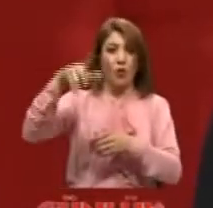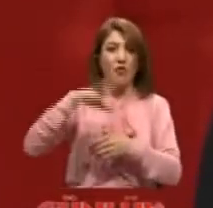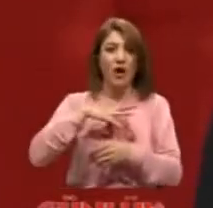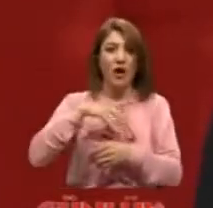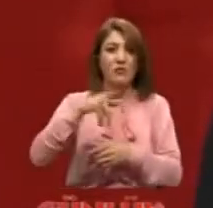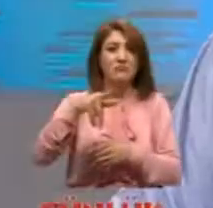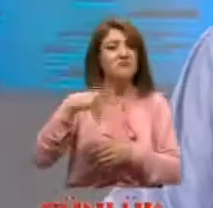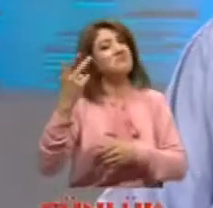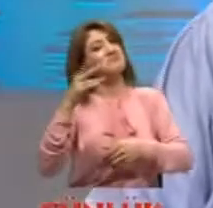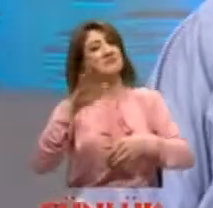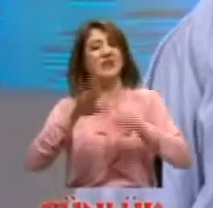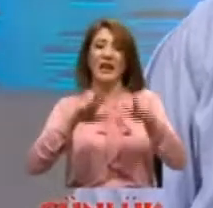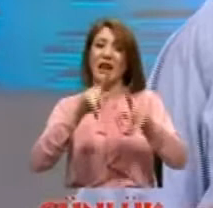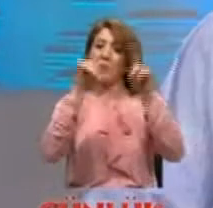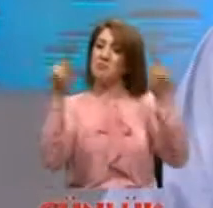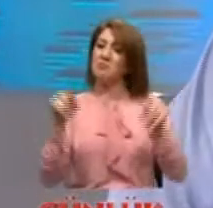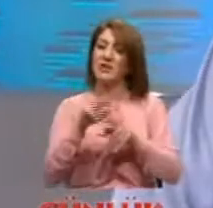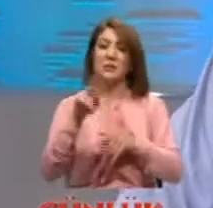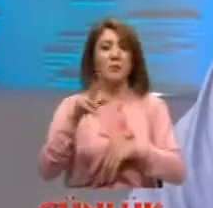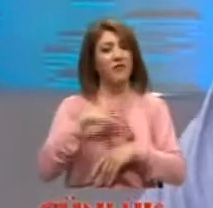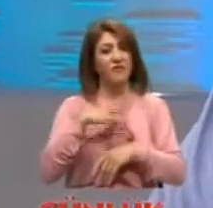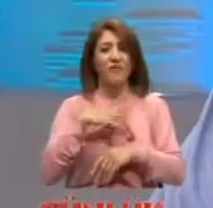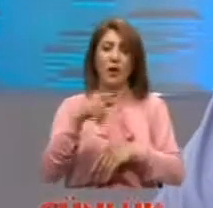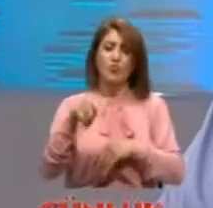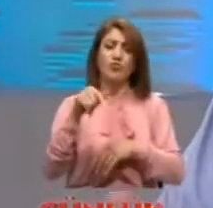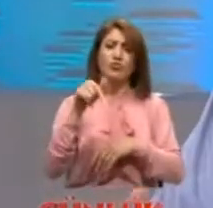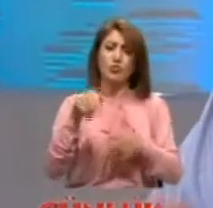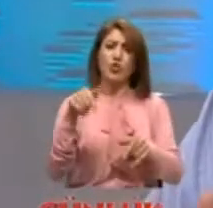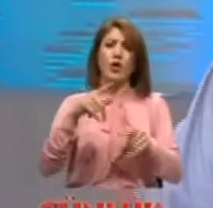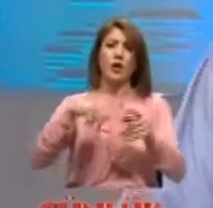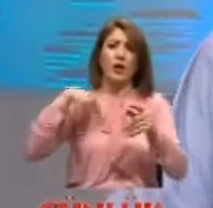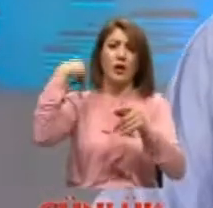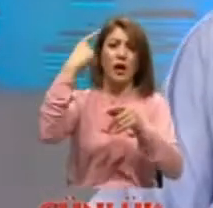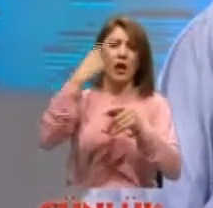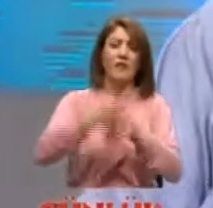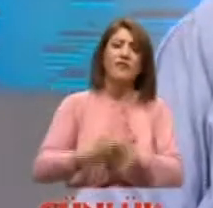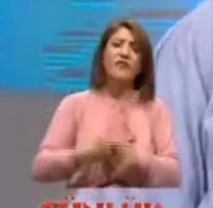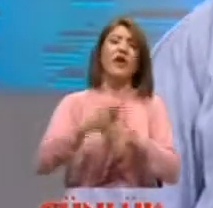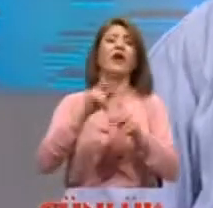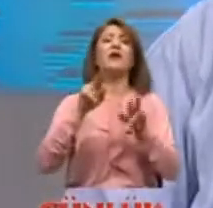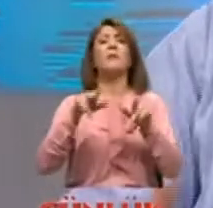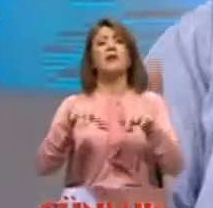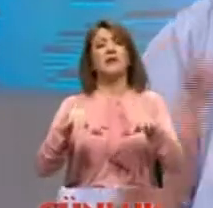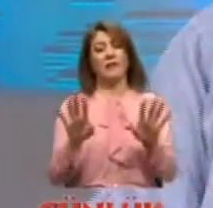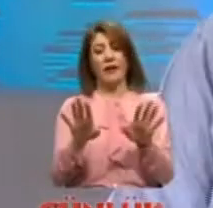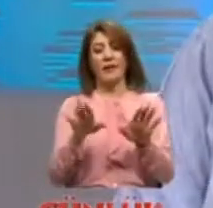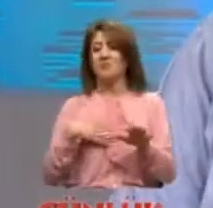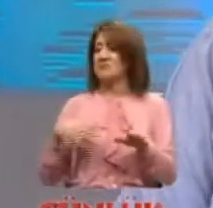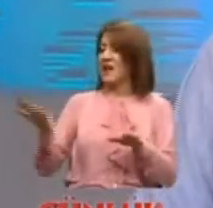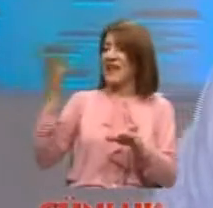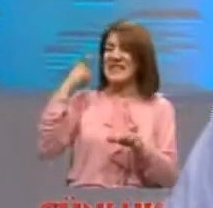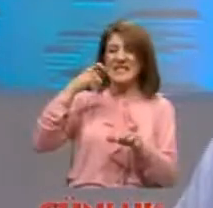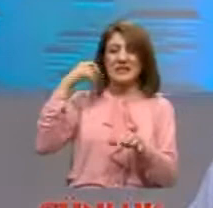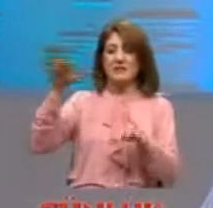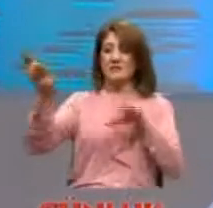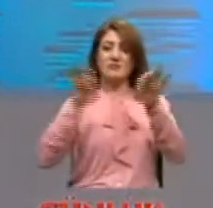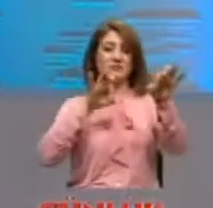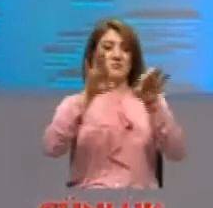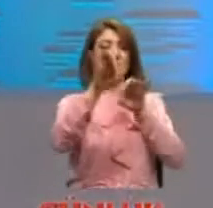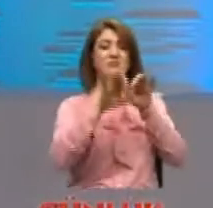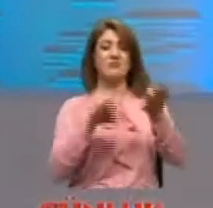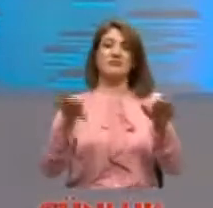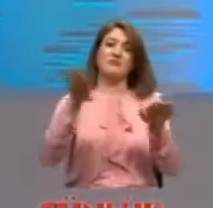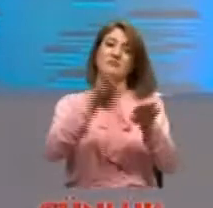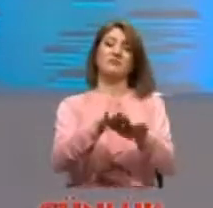ama ilanlarımız var bu hafta. Nasıl? Geliyor mu şimdi? Bunlar haftalık değil aslında. Çok klasik, efsane olmuş ilanlardır da bir araya getirdik. Bir bu hafta onlara bakalım. Hemen dedik. O